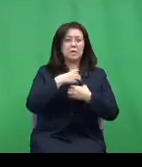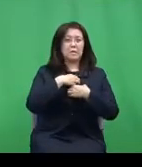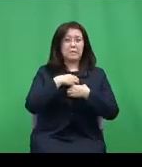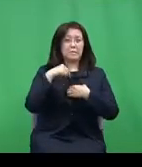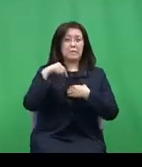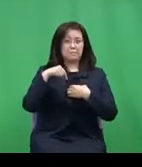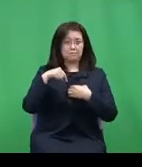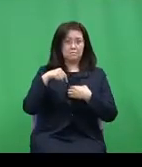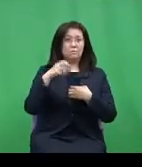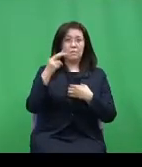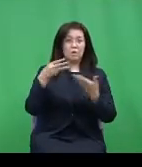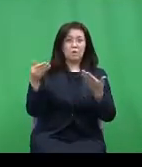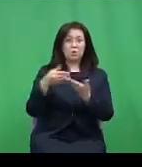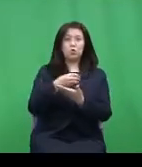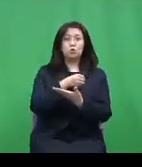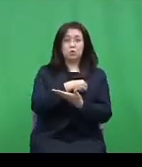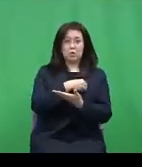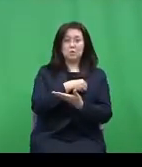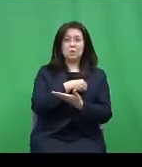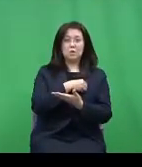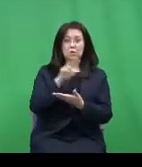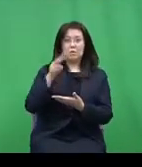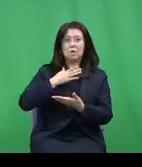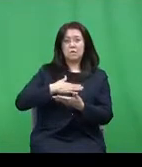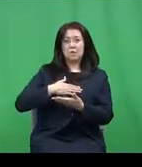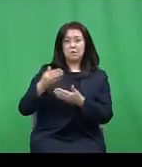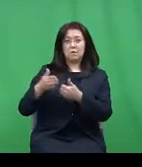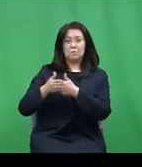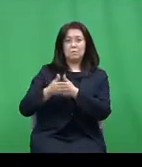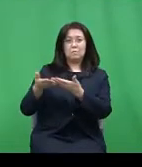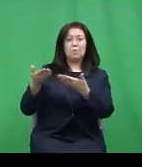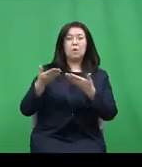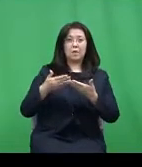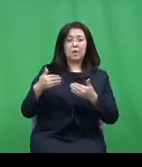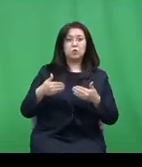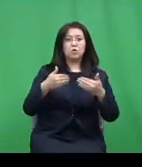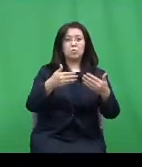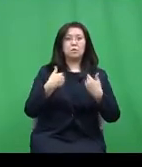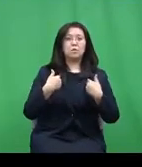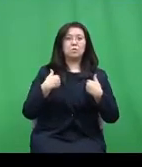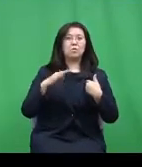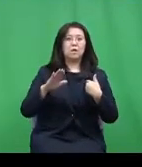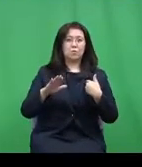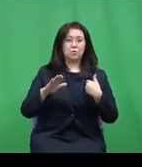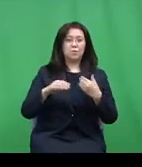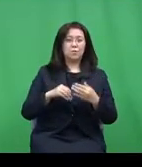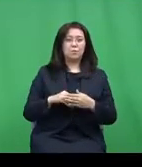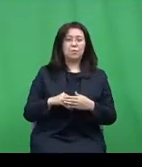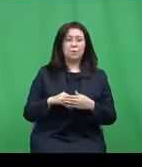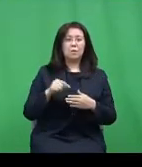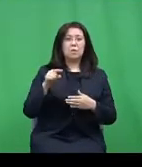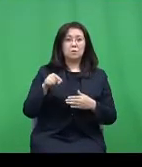この危機、財政危機をですね、また職員の理解も得ながら進めなくちゃいけないということ